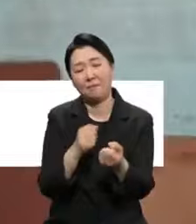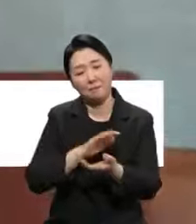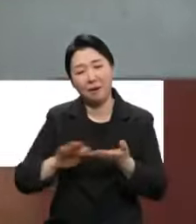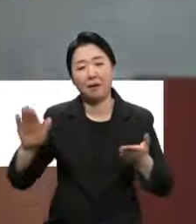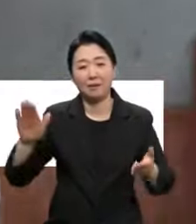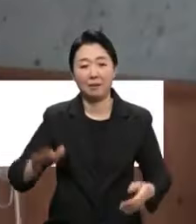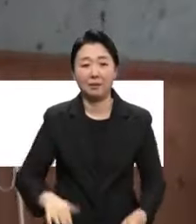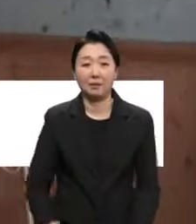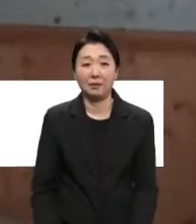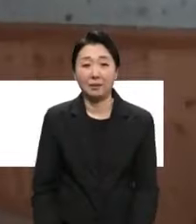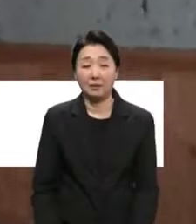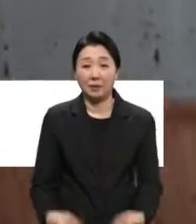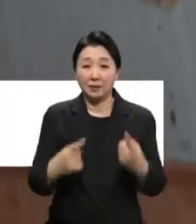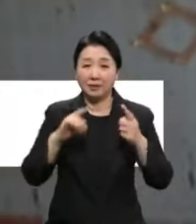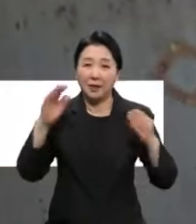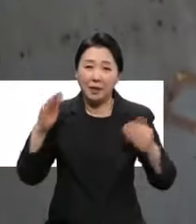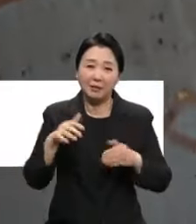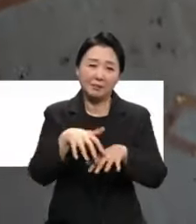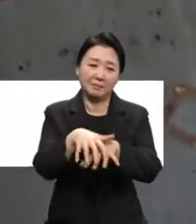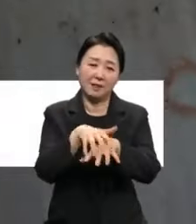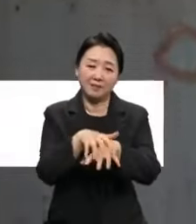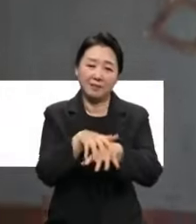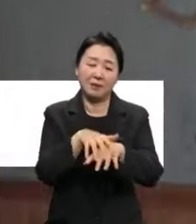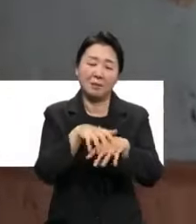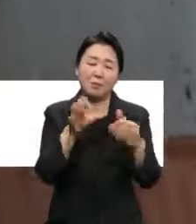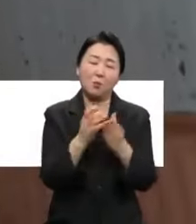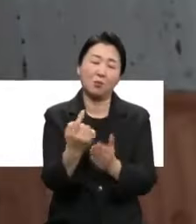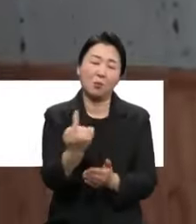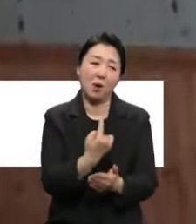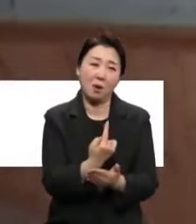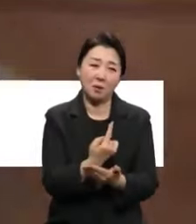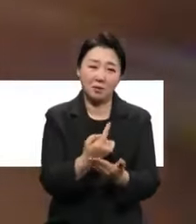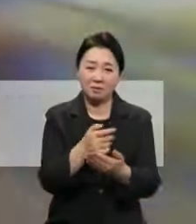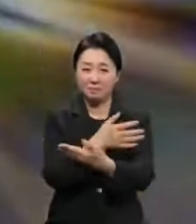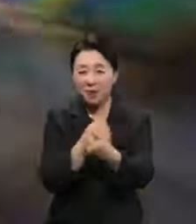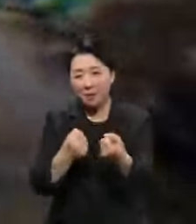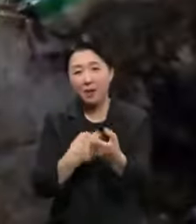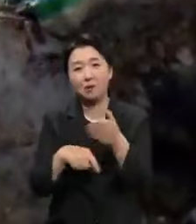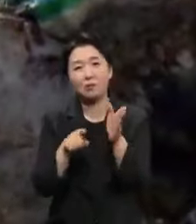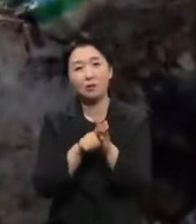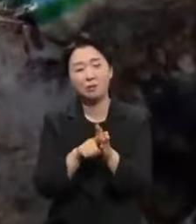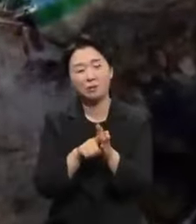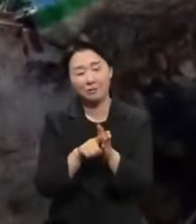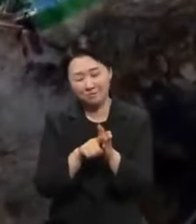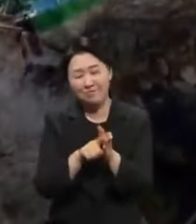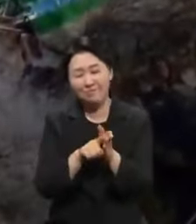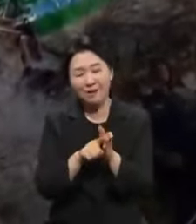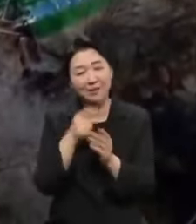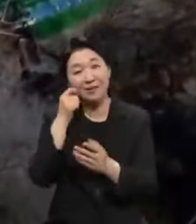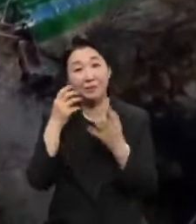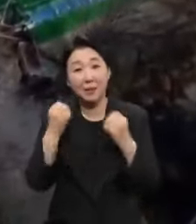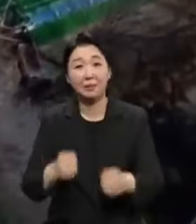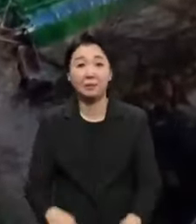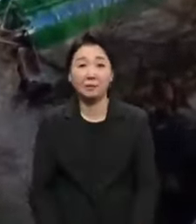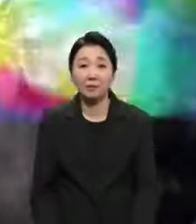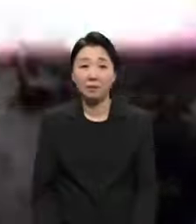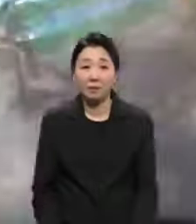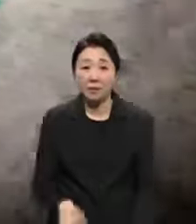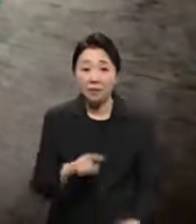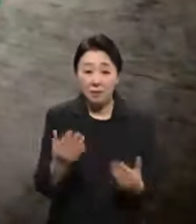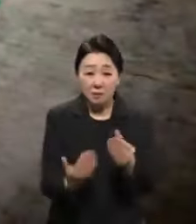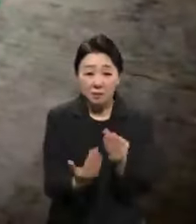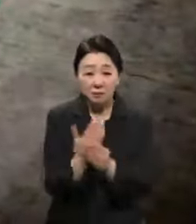진짜 예 대학생들하고 막 단체로 이 방수로 차지하려고. 이 펜션에 무슨 일이 벌어졌던